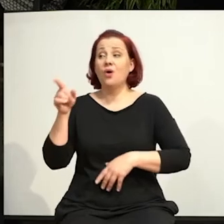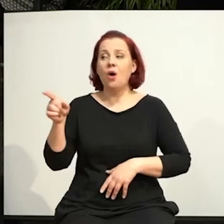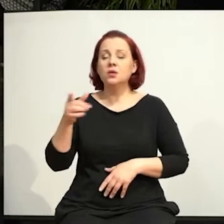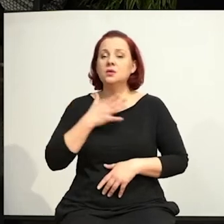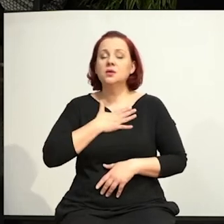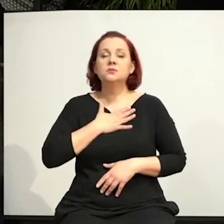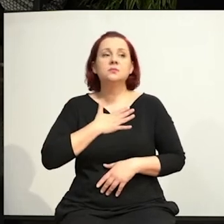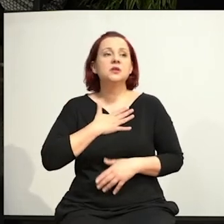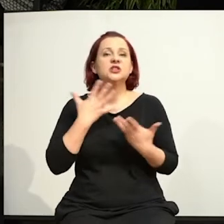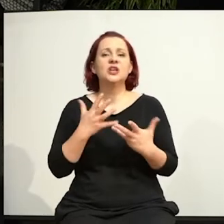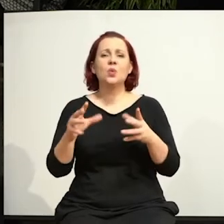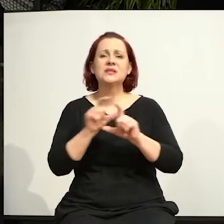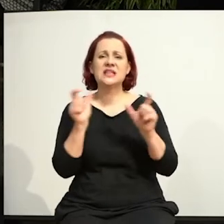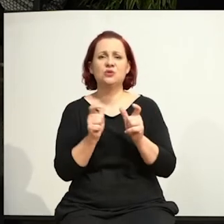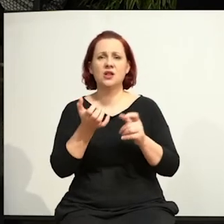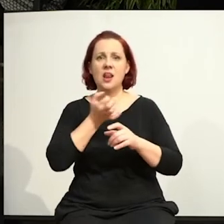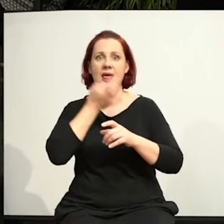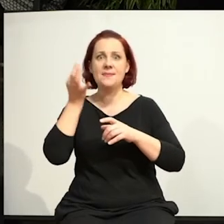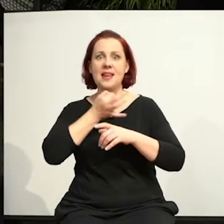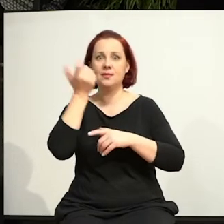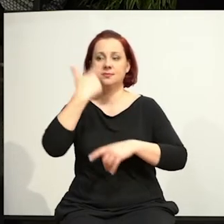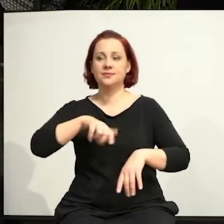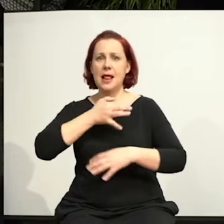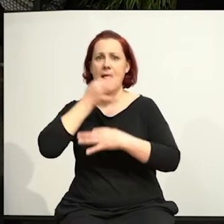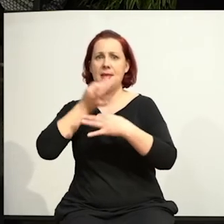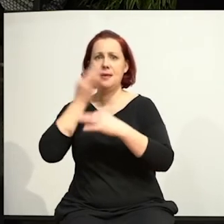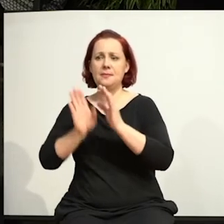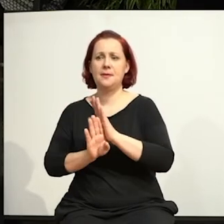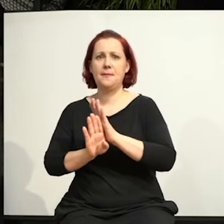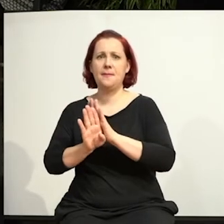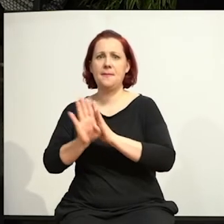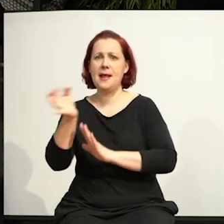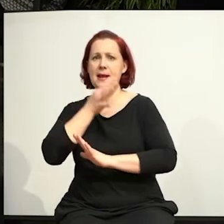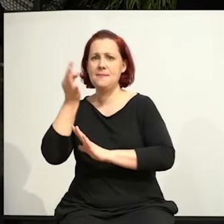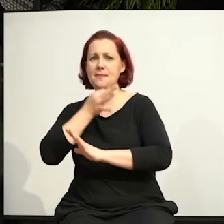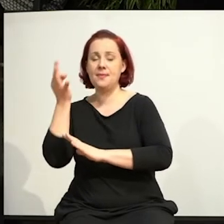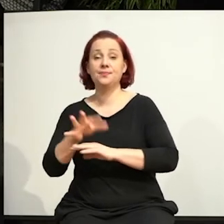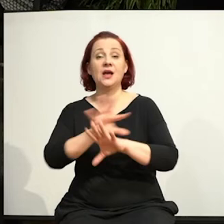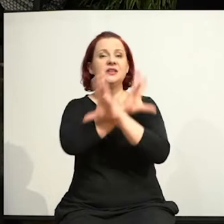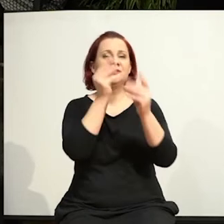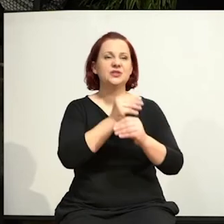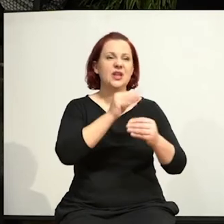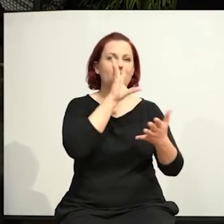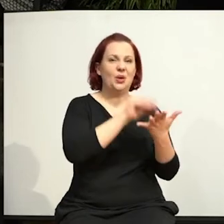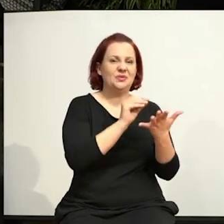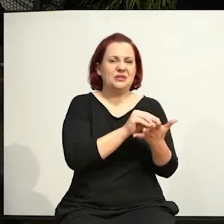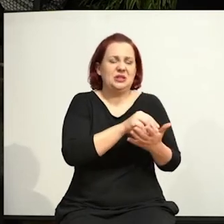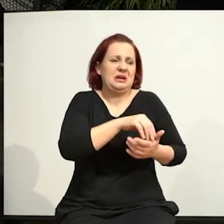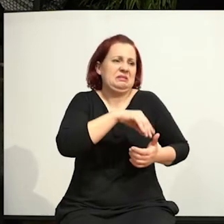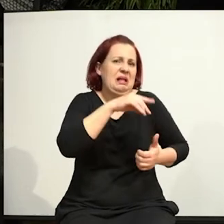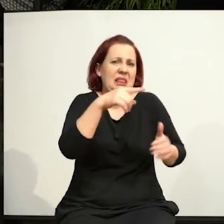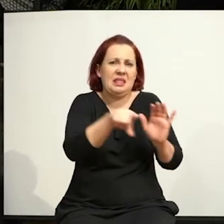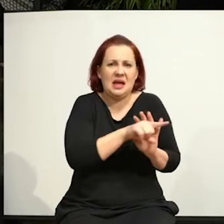pasję samodoskonalenia się. To znaczy wszystkie te przykre doświadczenia, a często